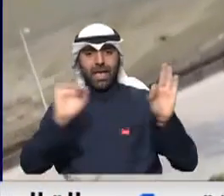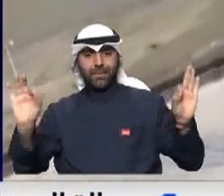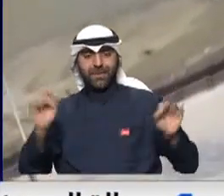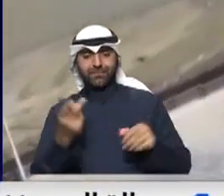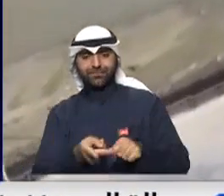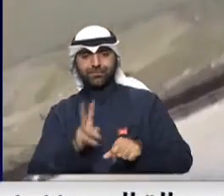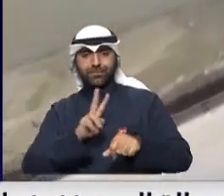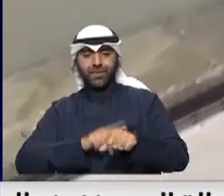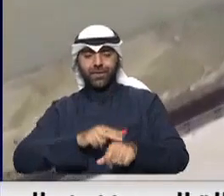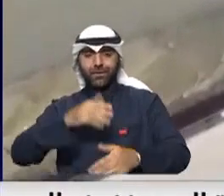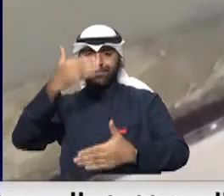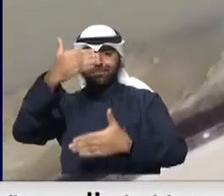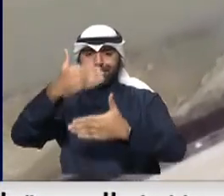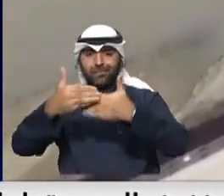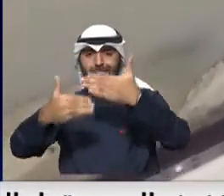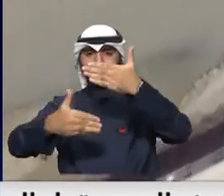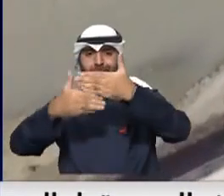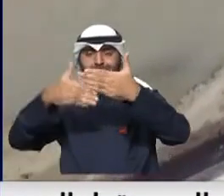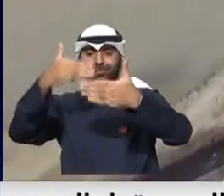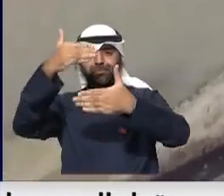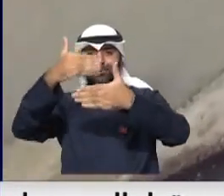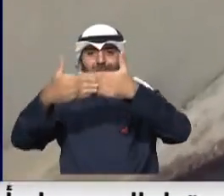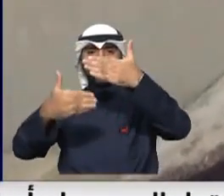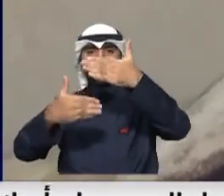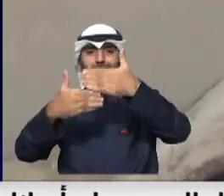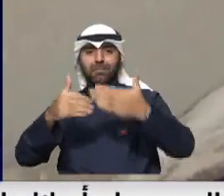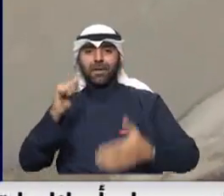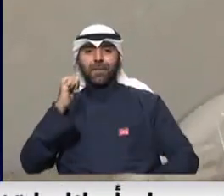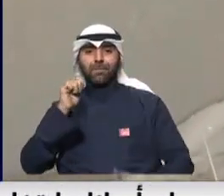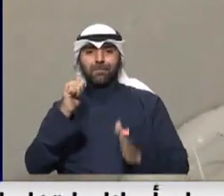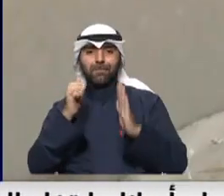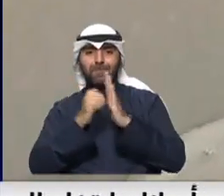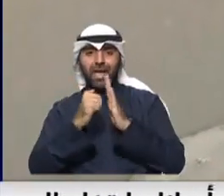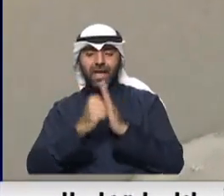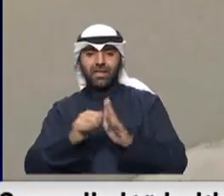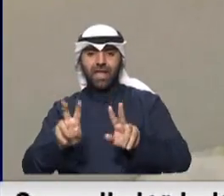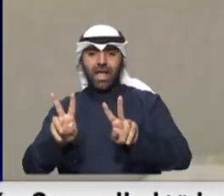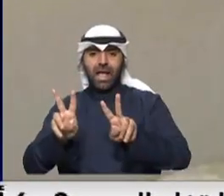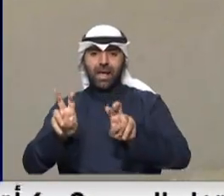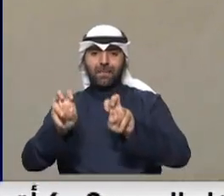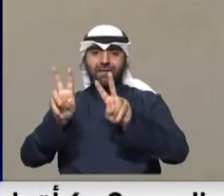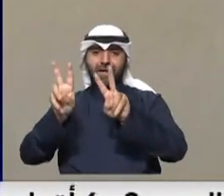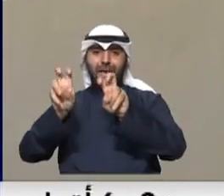عمليات إزالة الأنقاض. يعني بالمجمل يمكن القول أن هناك حاليا